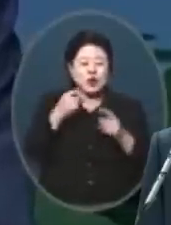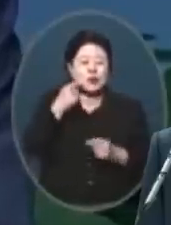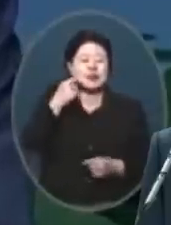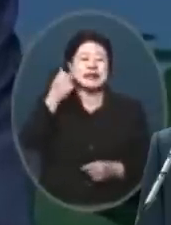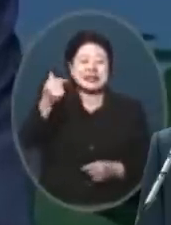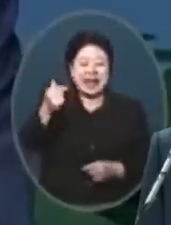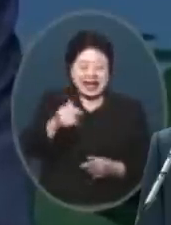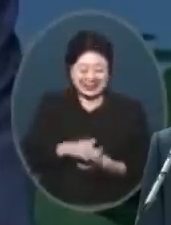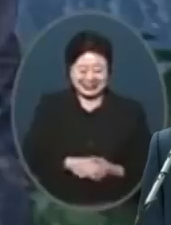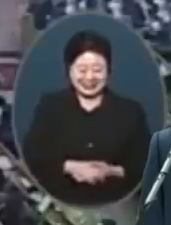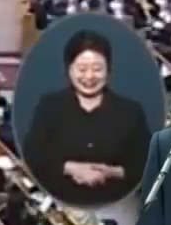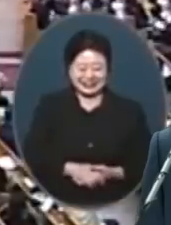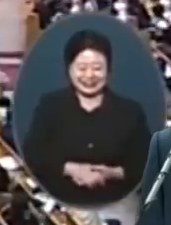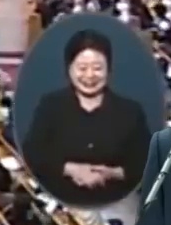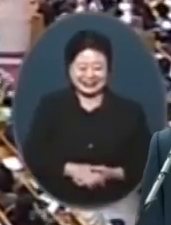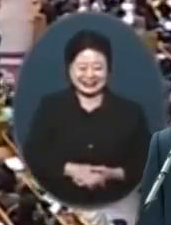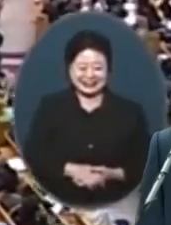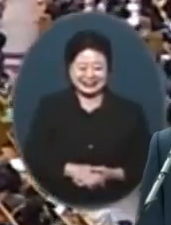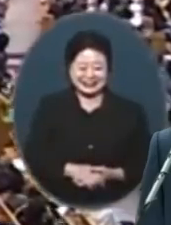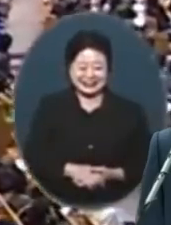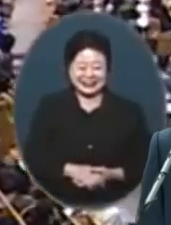목사입니다.